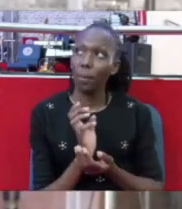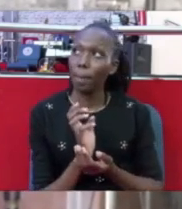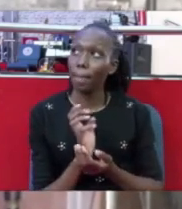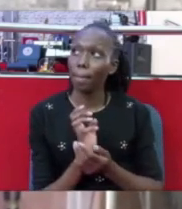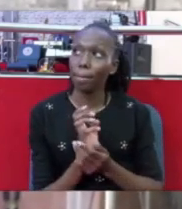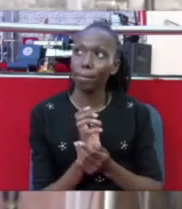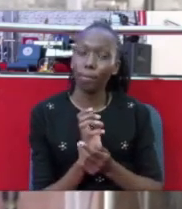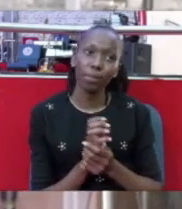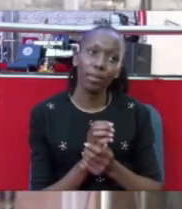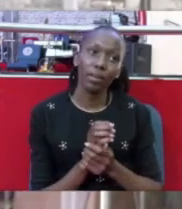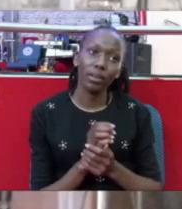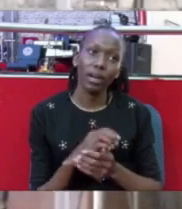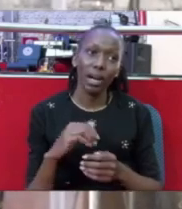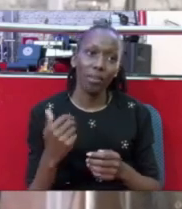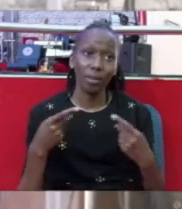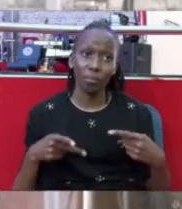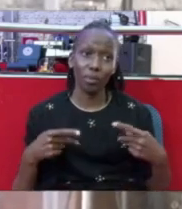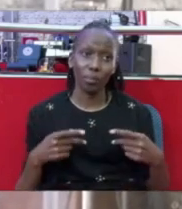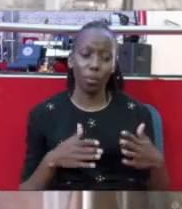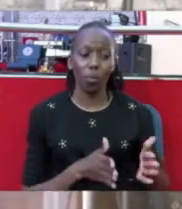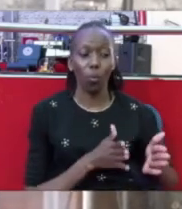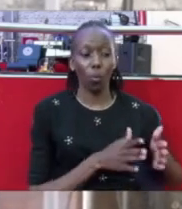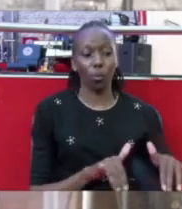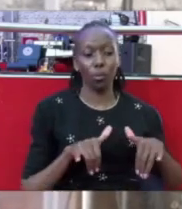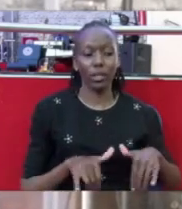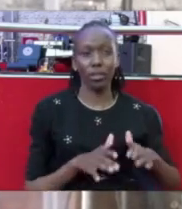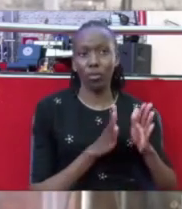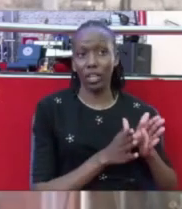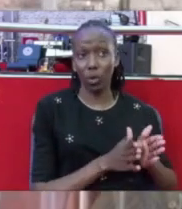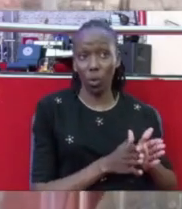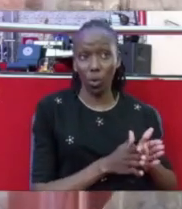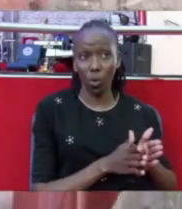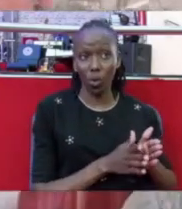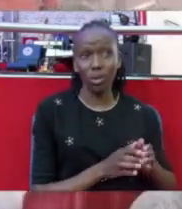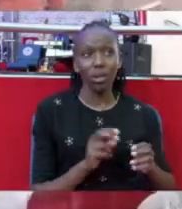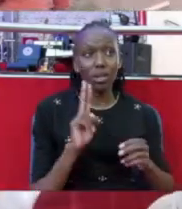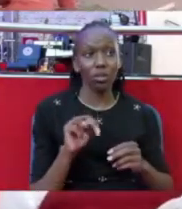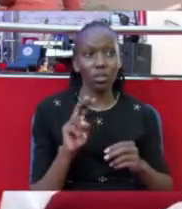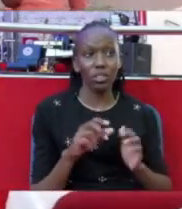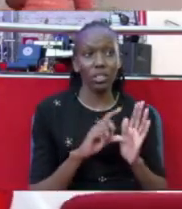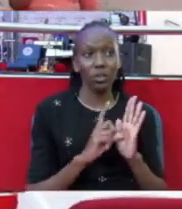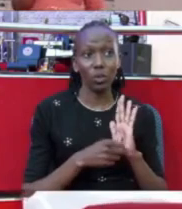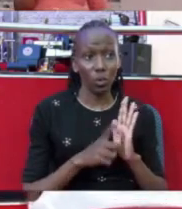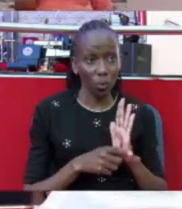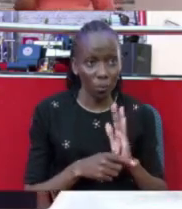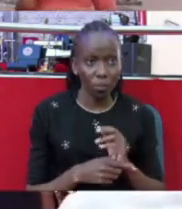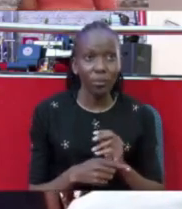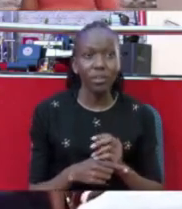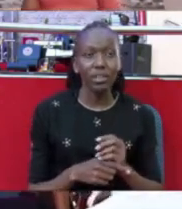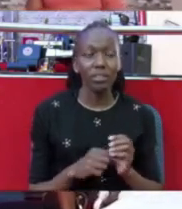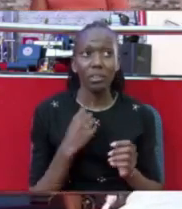ambao wananinginia tu kwenye milango. They have not come into the kingdom. Hawaja ingia kwenye ufalme. They have said, Jesus, I love